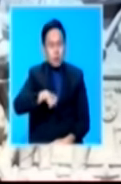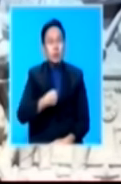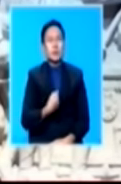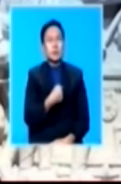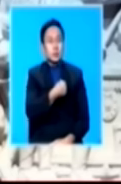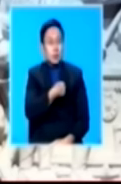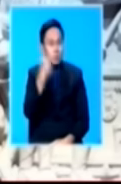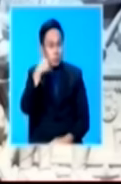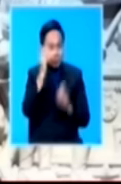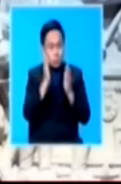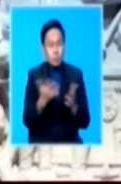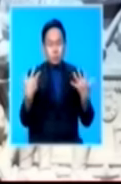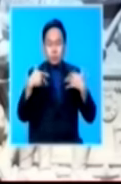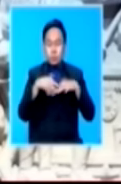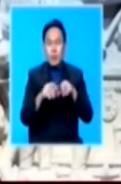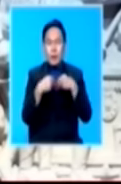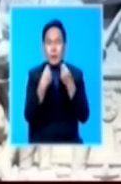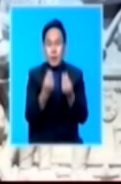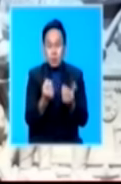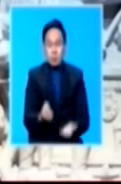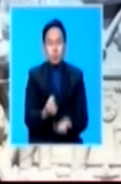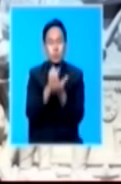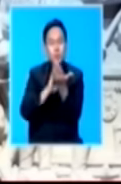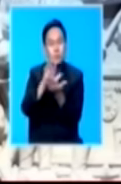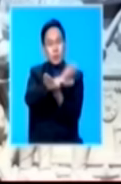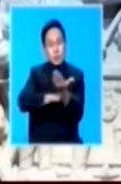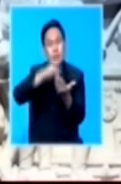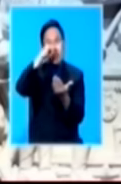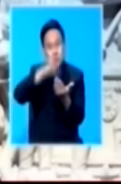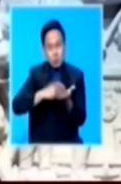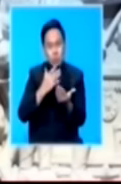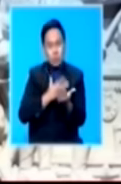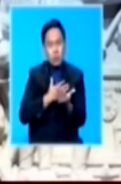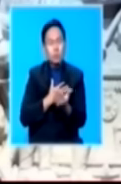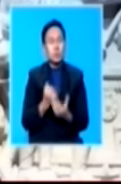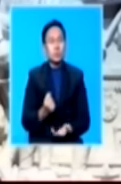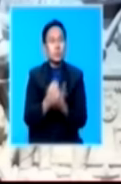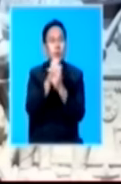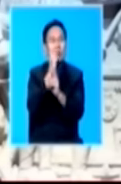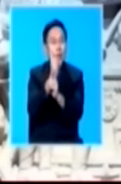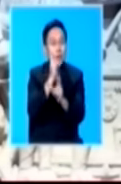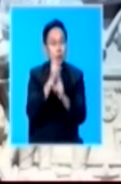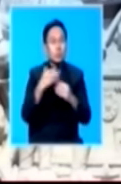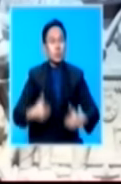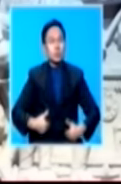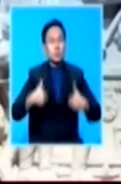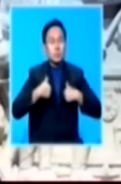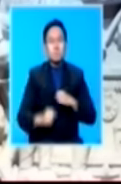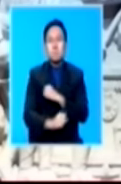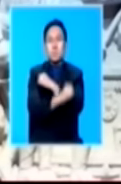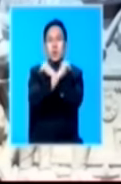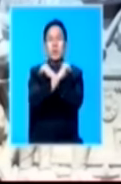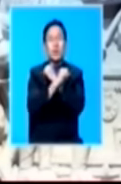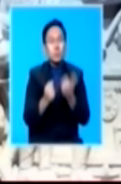แนวหลังสู่แนวหน้านะครับร่วมกันทำให้แผ่นดินที่พวกเราหรือพวกเขารักษากันไว้ด้วยชีวิตนั้นเป็นแผ่นดินแห่ง